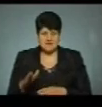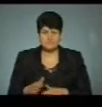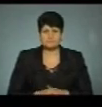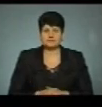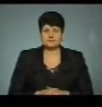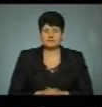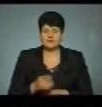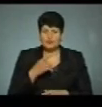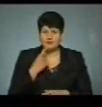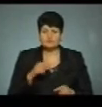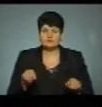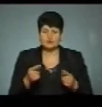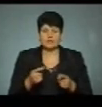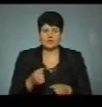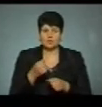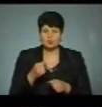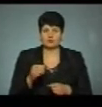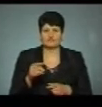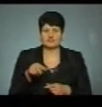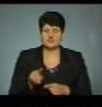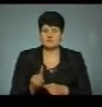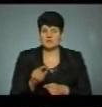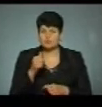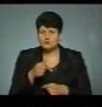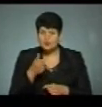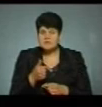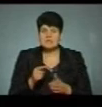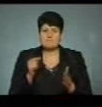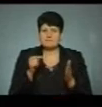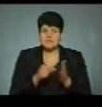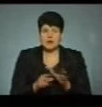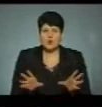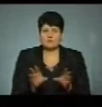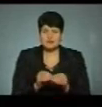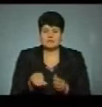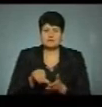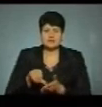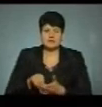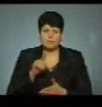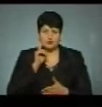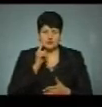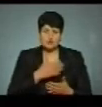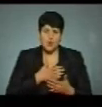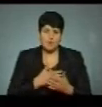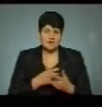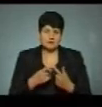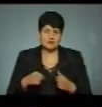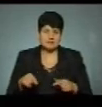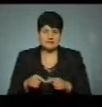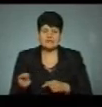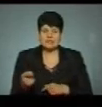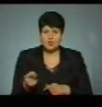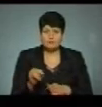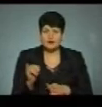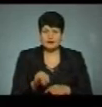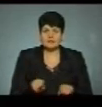Павлюк. Каже, заснували Кубок у 2001 році. Мета змагань – об'єднати представників молодіжних громадських організацій Тернополя, а